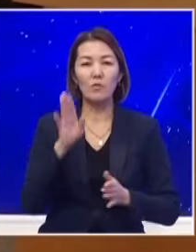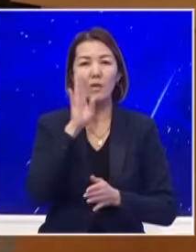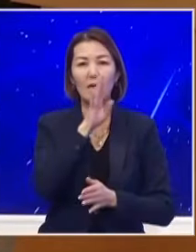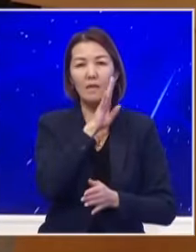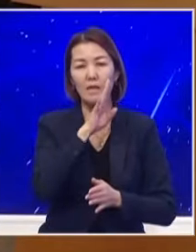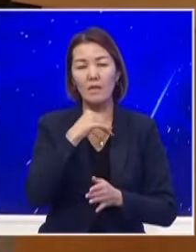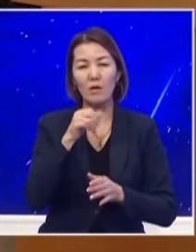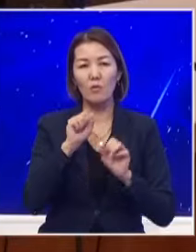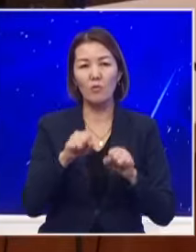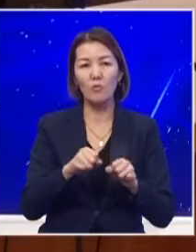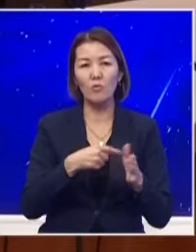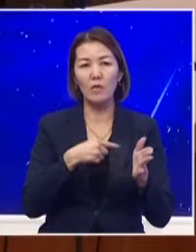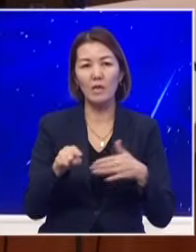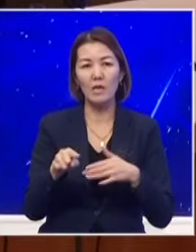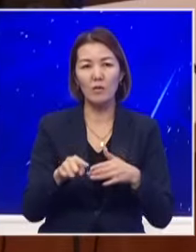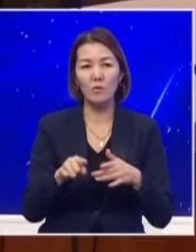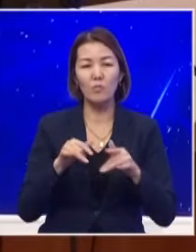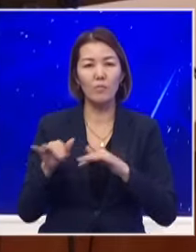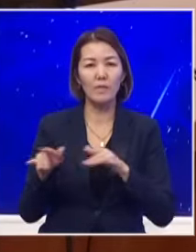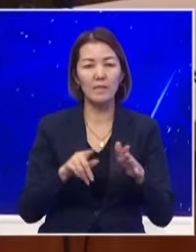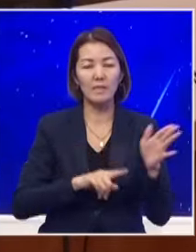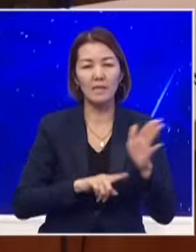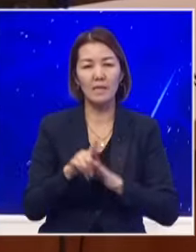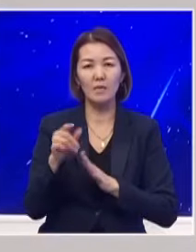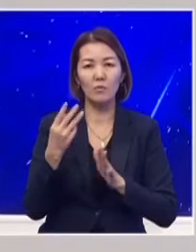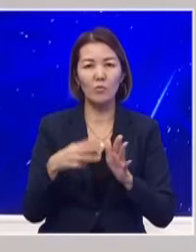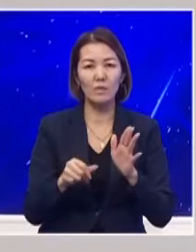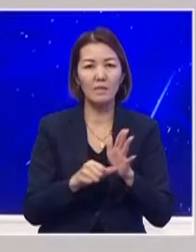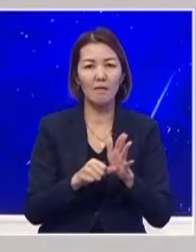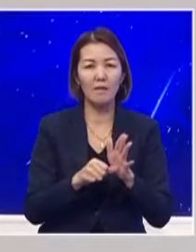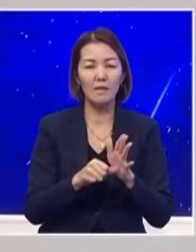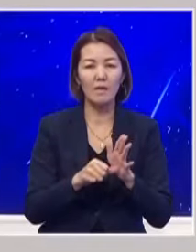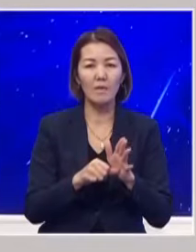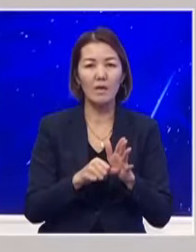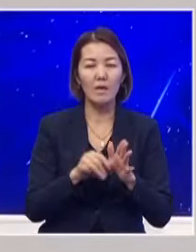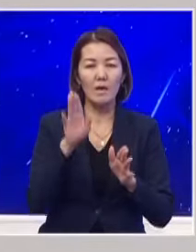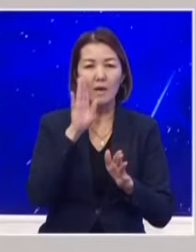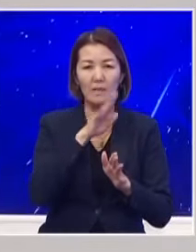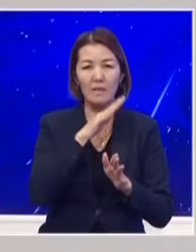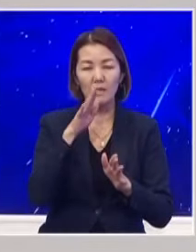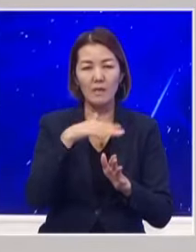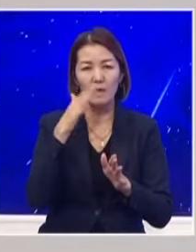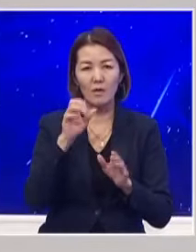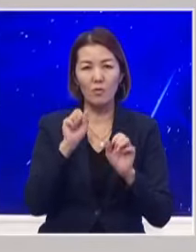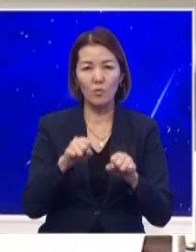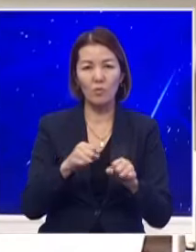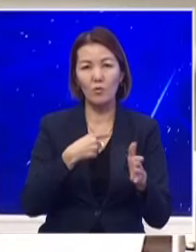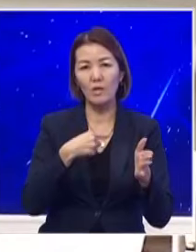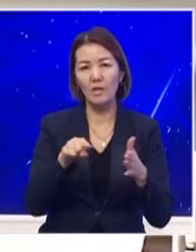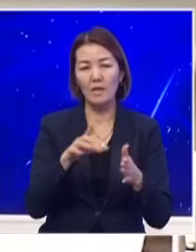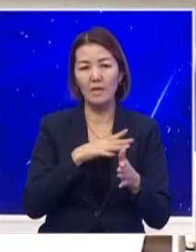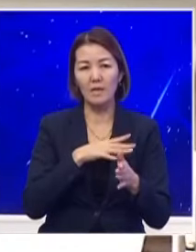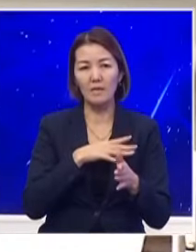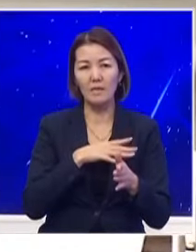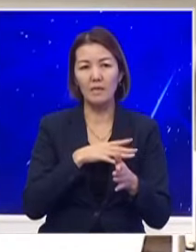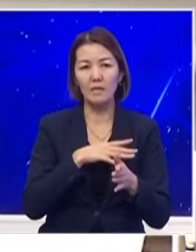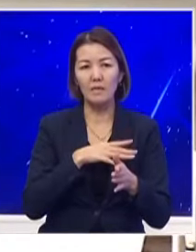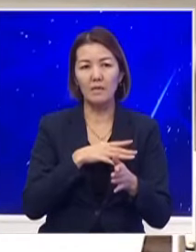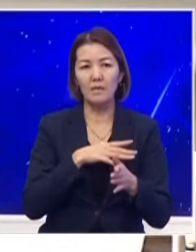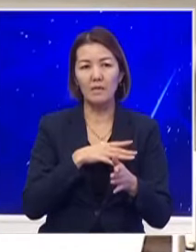айыру процестеріне де қатысады. Жыл басынан облыста 36 адам дәл осы құқығынан айырылыпты. Кәмелет толмаған баланың девиант мінез